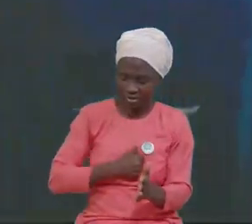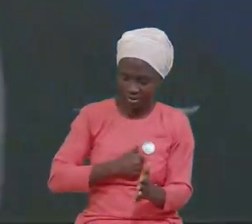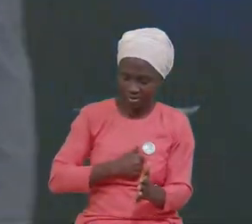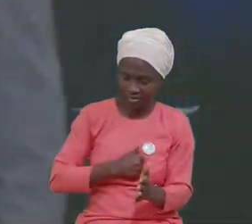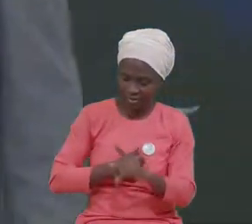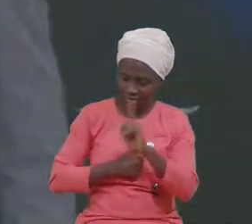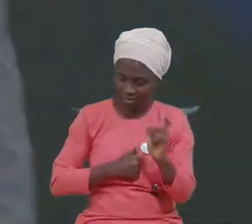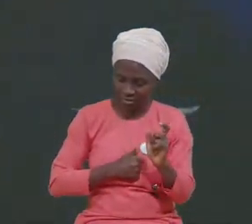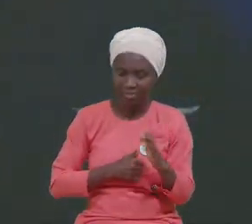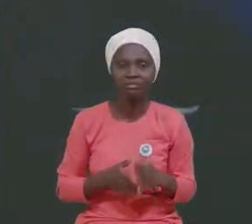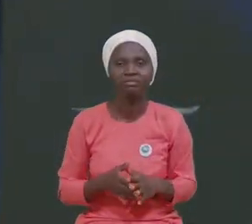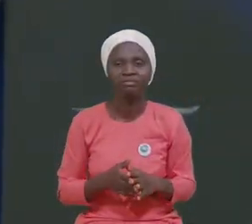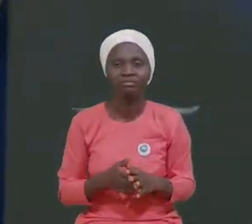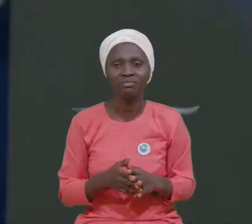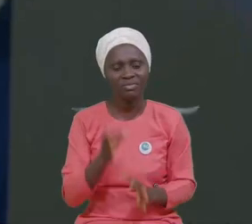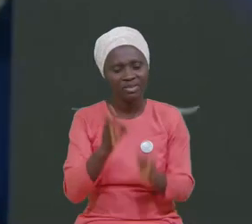Si